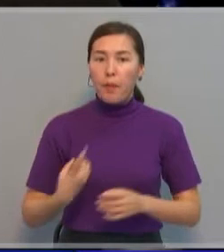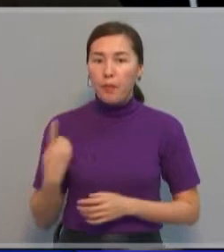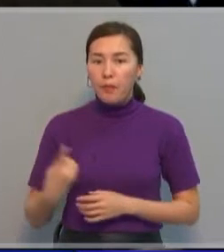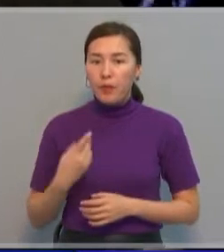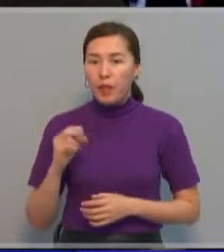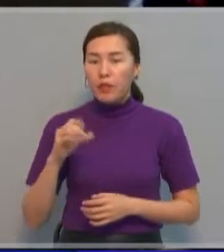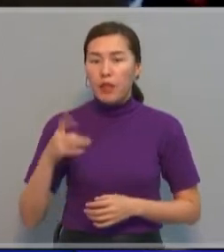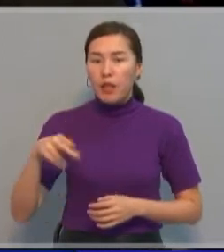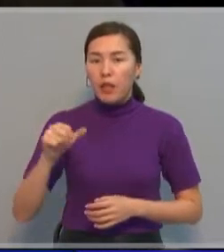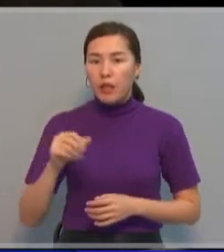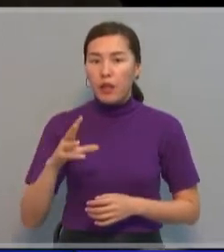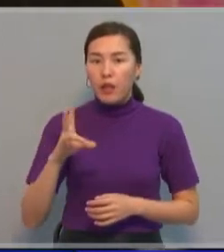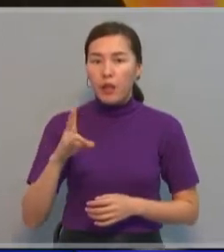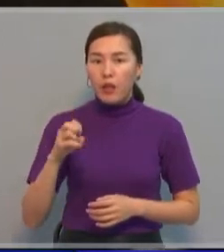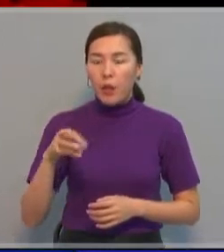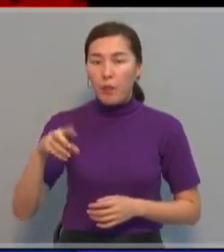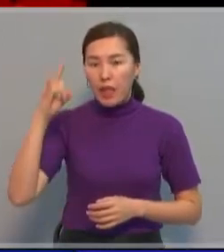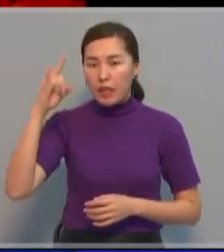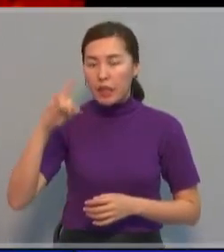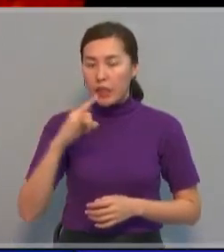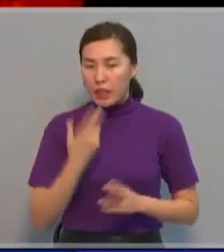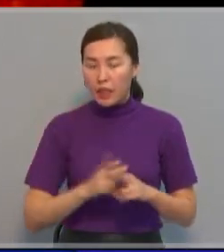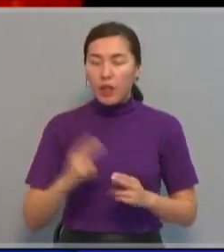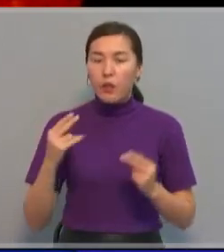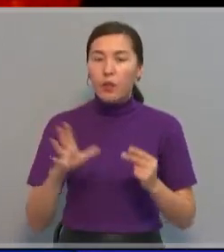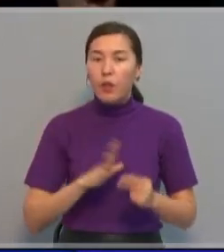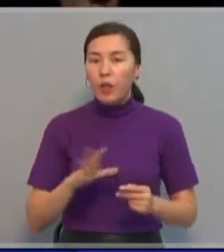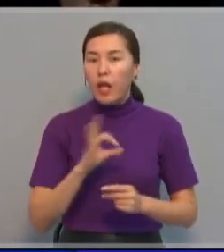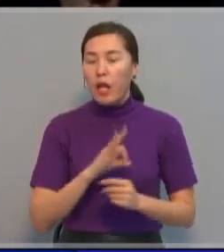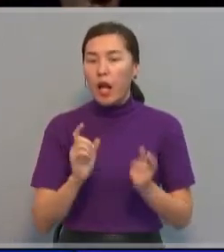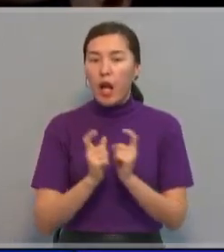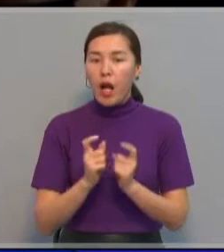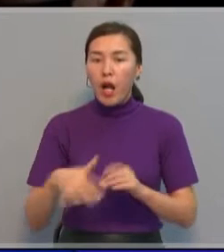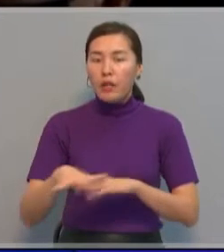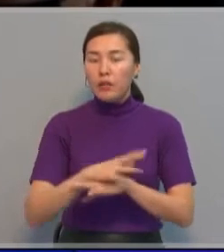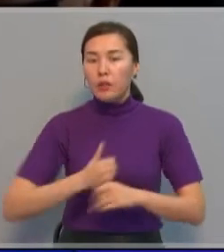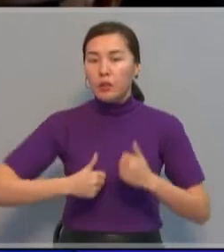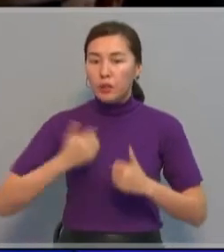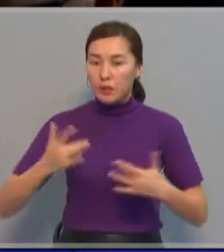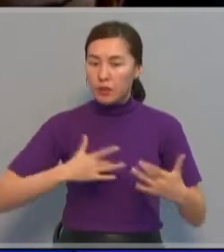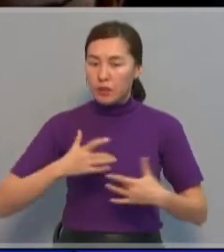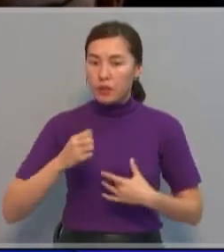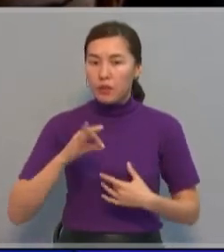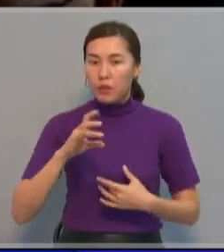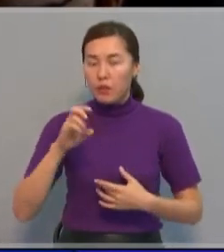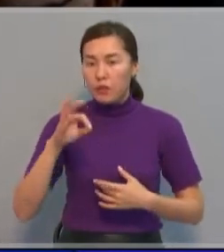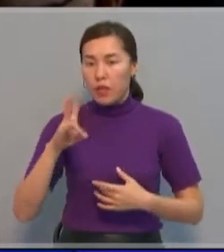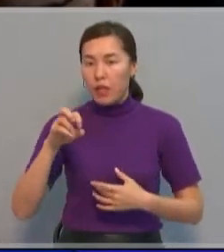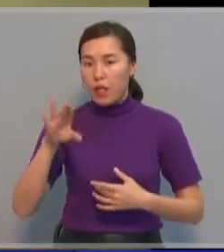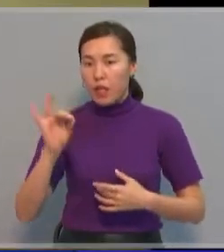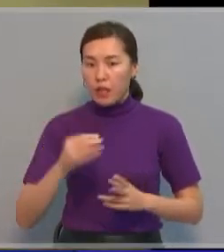профессиональных каскадеров «Номад Стантес» из Казахстана. Они сыграли элитный боевой отряд героя-актера Джейсона Скотта